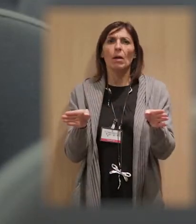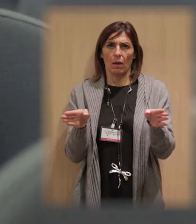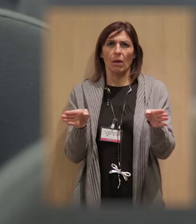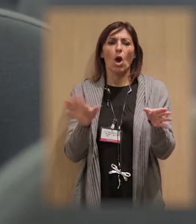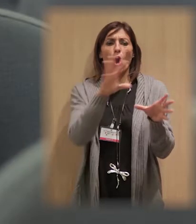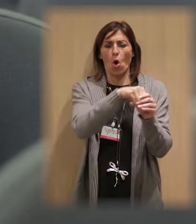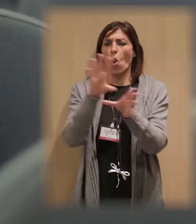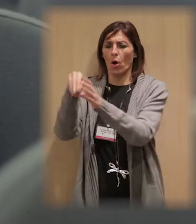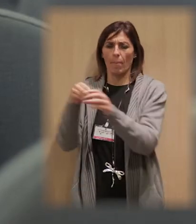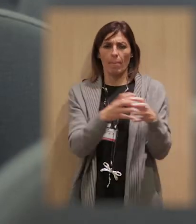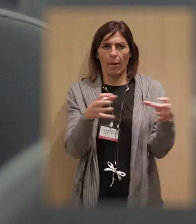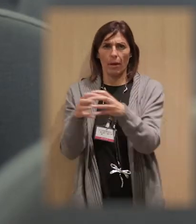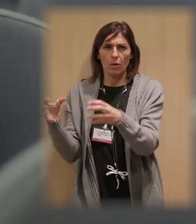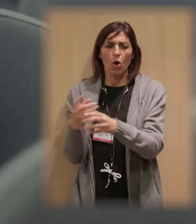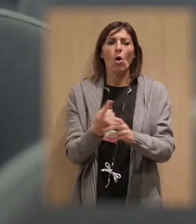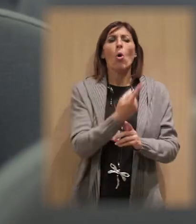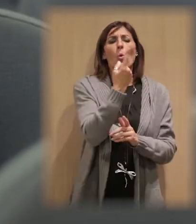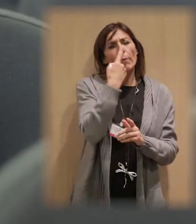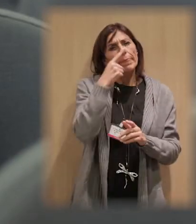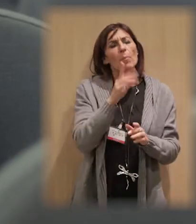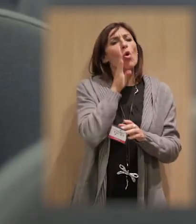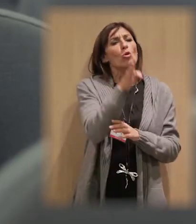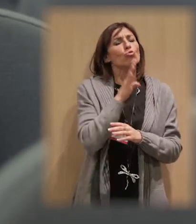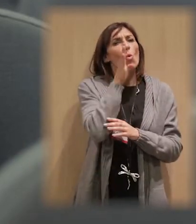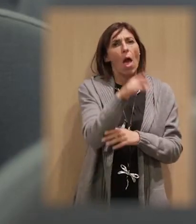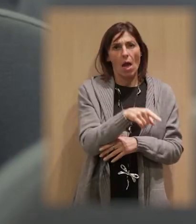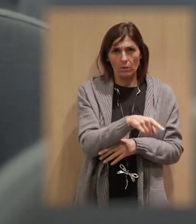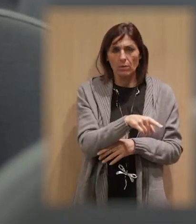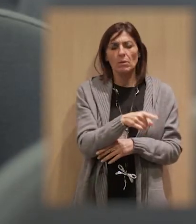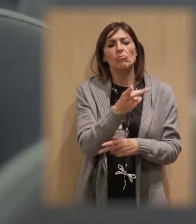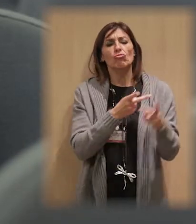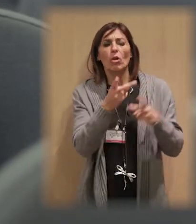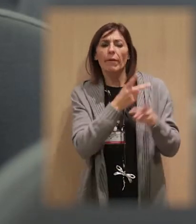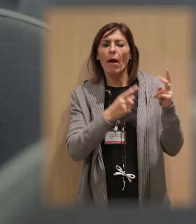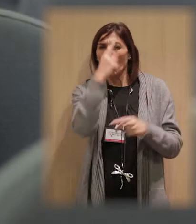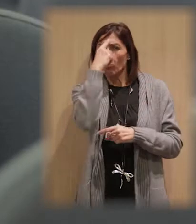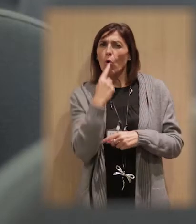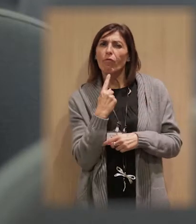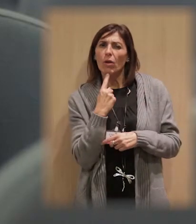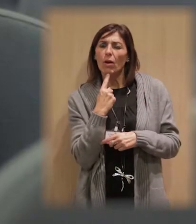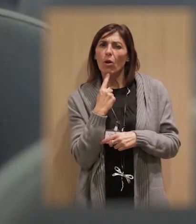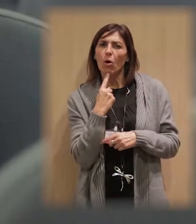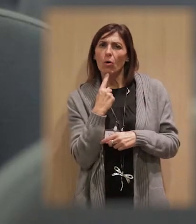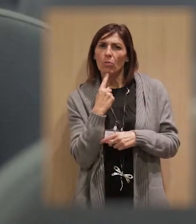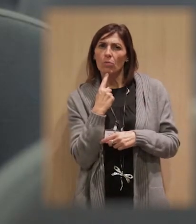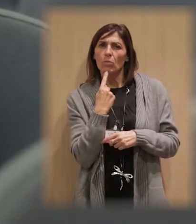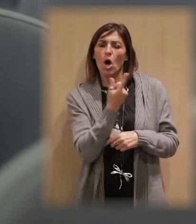di collocamento in azienda. Una è quella consulenziale, per cui ricerchiamo più profili